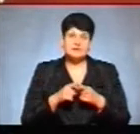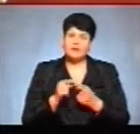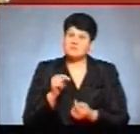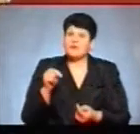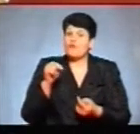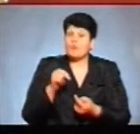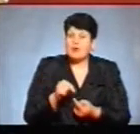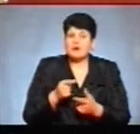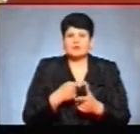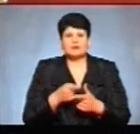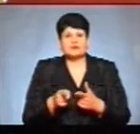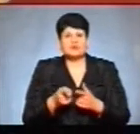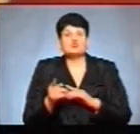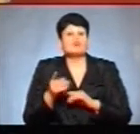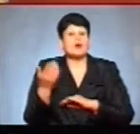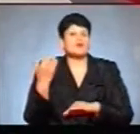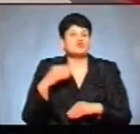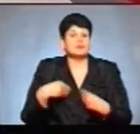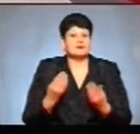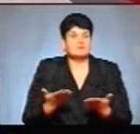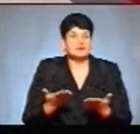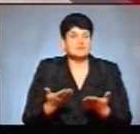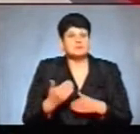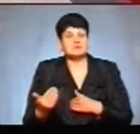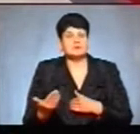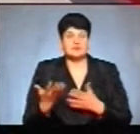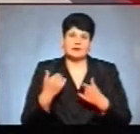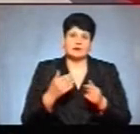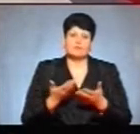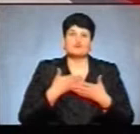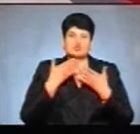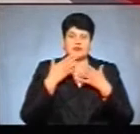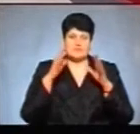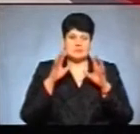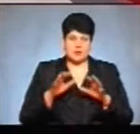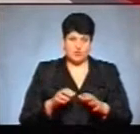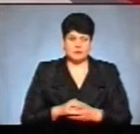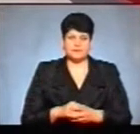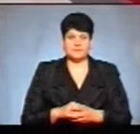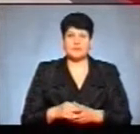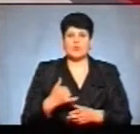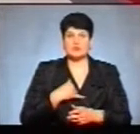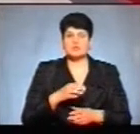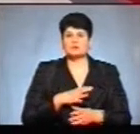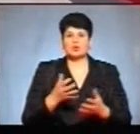це, припустимо, не запрацювало раніше або пізніше? Давайте почитаємо закони. У нас було прийнято в 2017